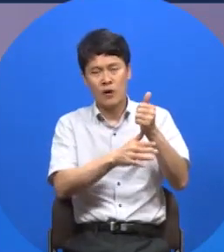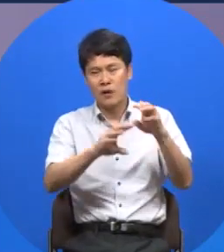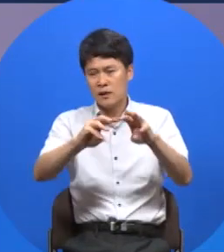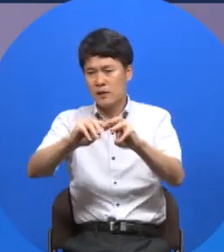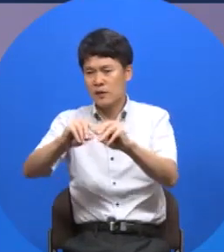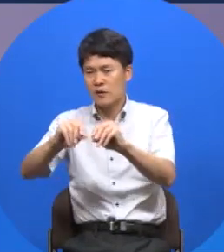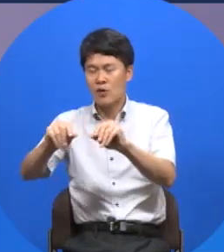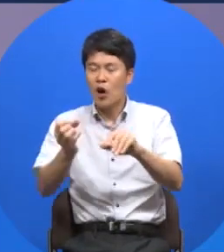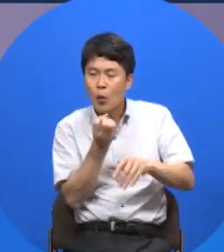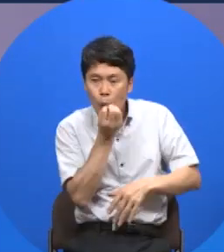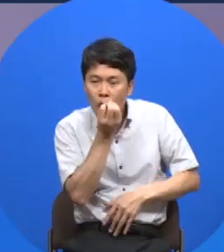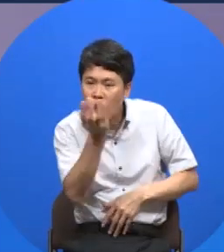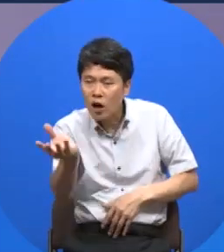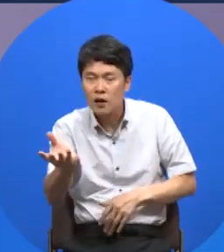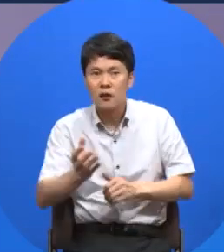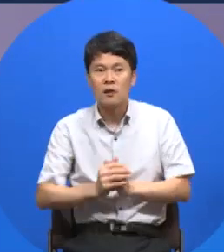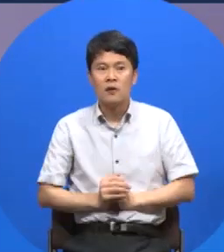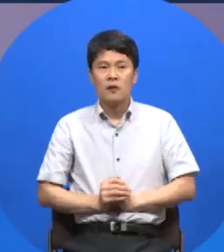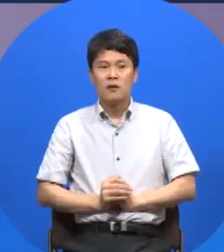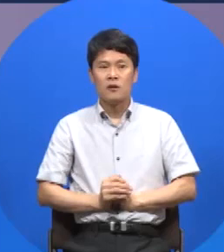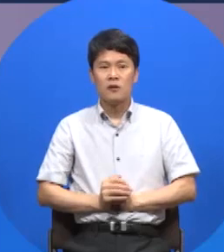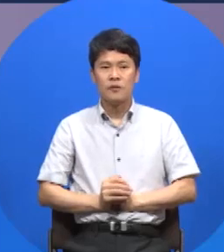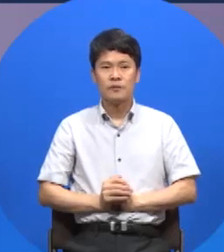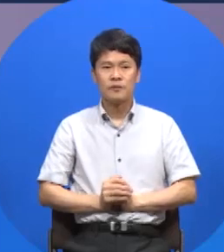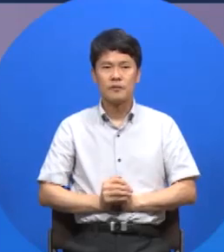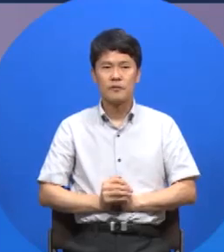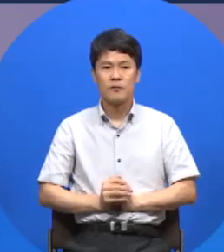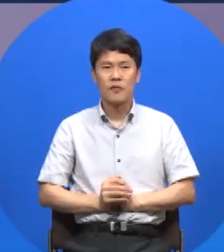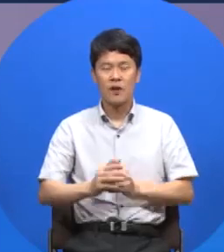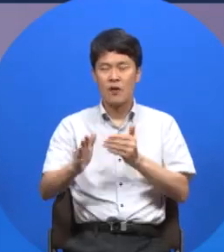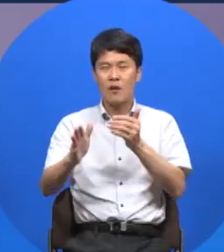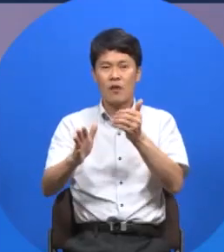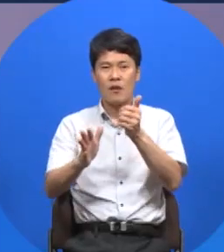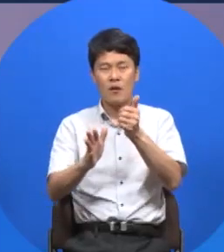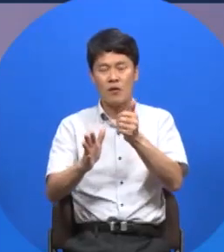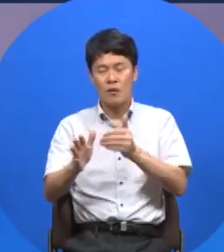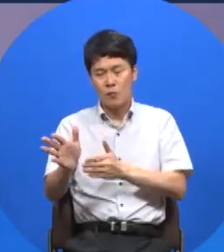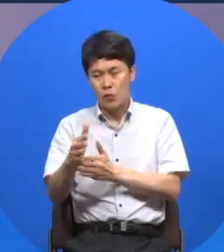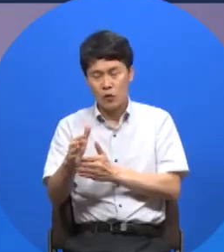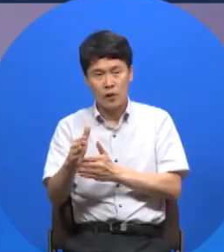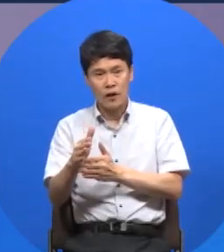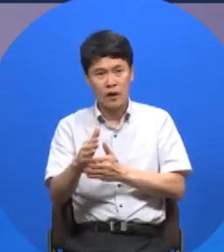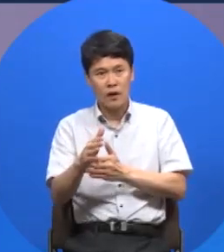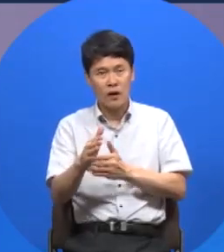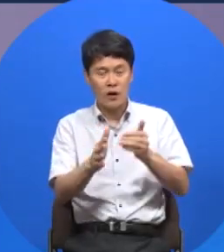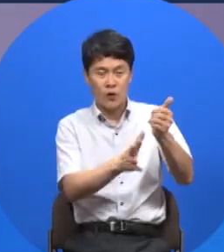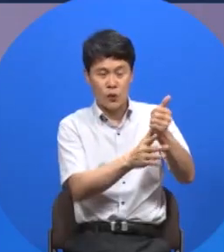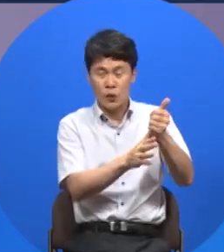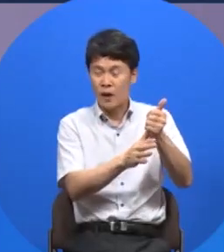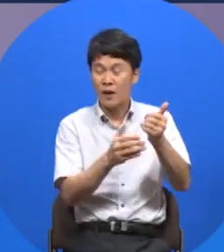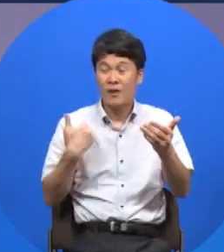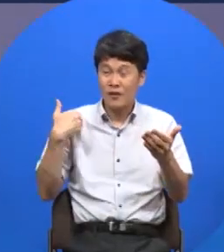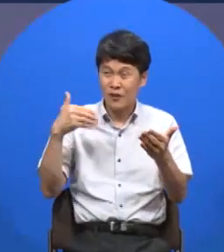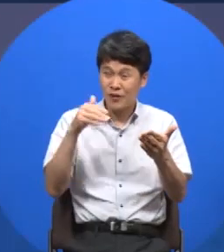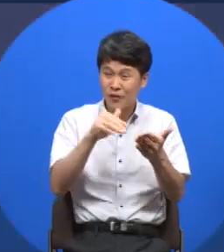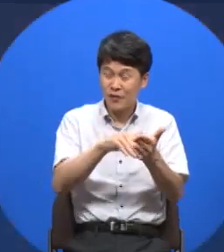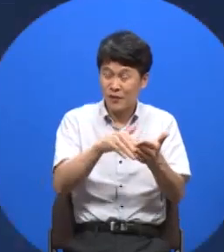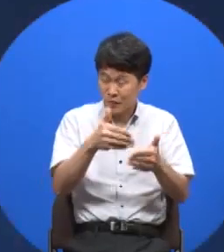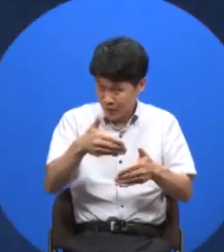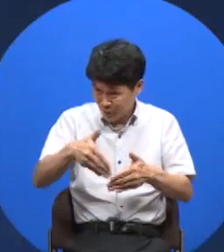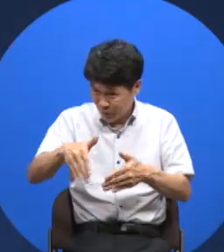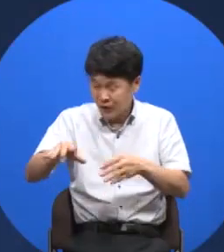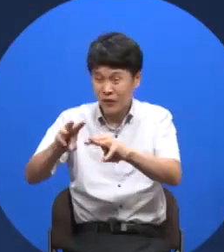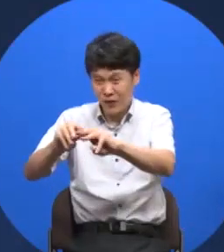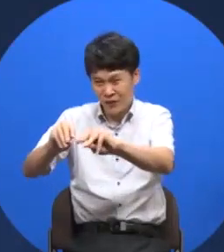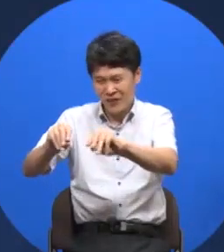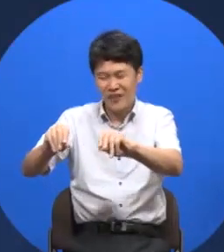육지에 토하니라. 그러자 물고기가 요나를 육지로 돌려보냈어요. 왜? 배워야 할